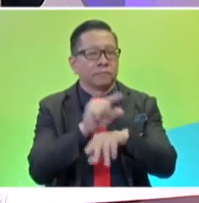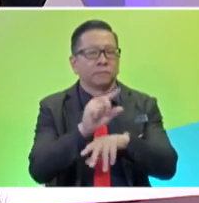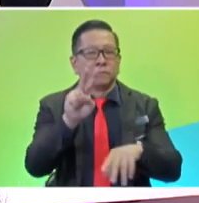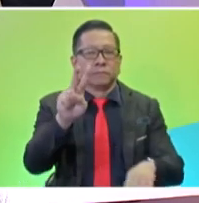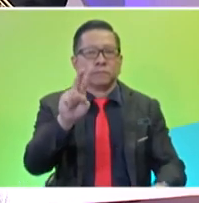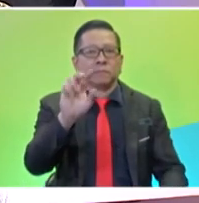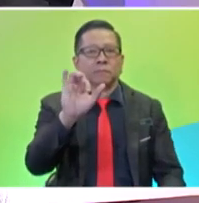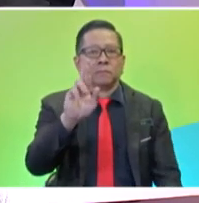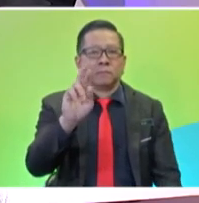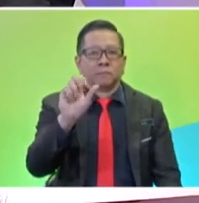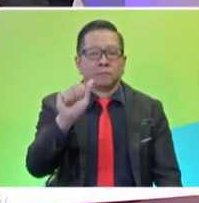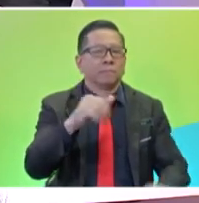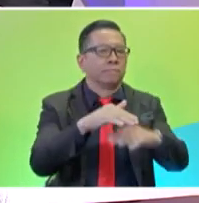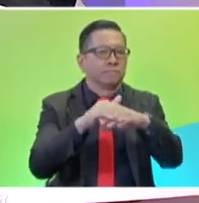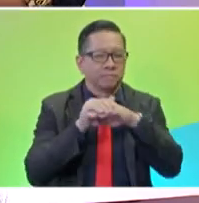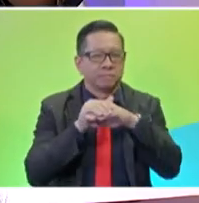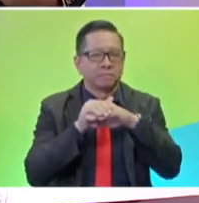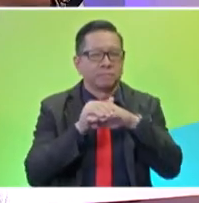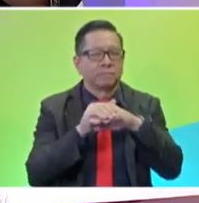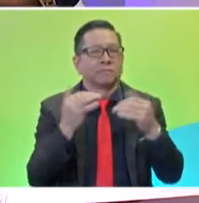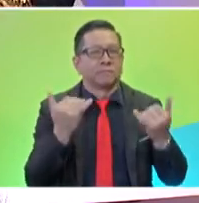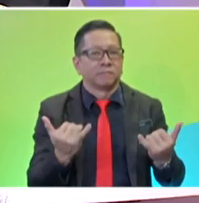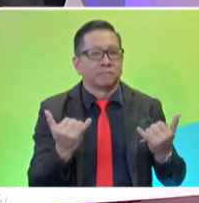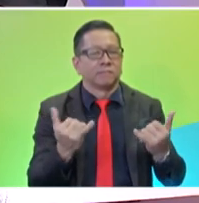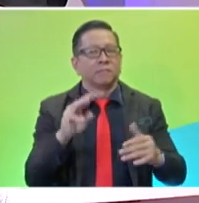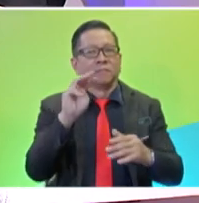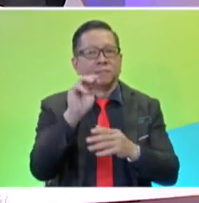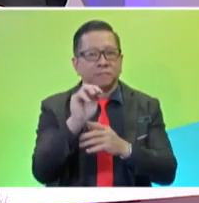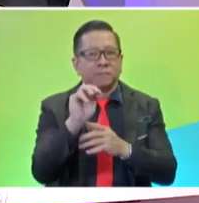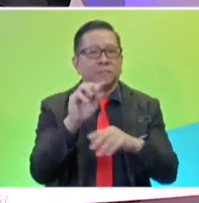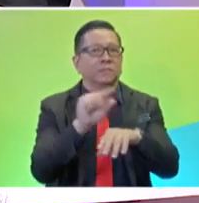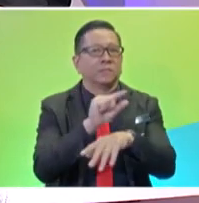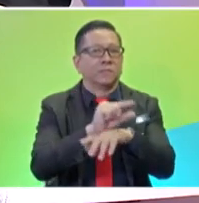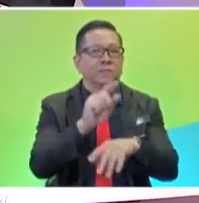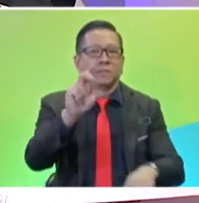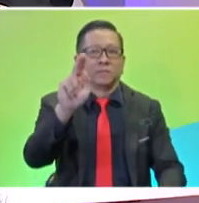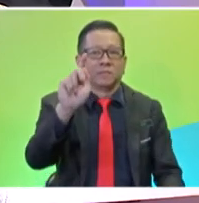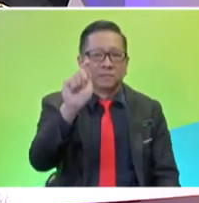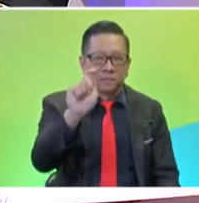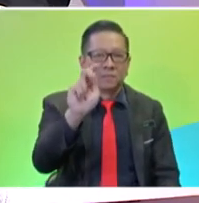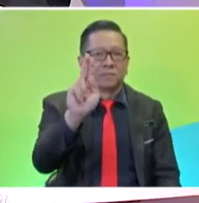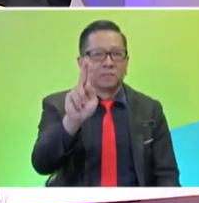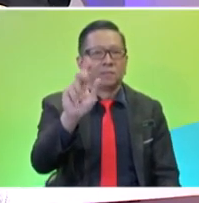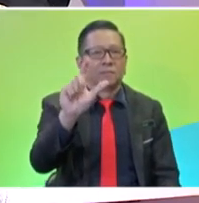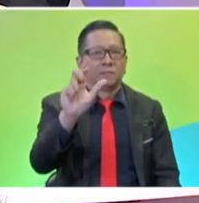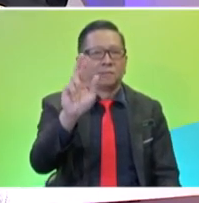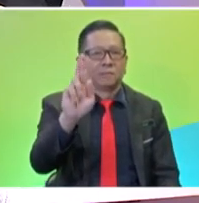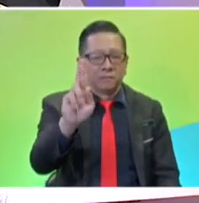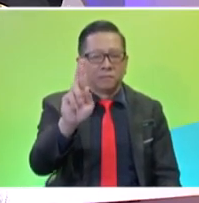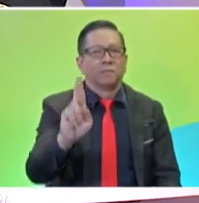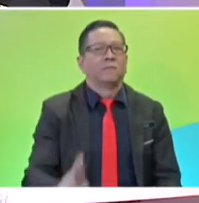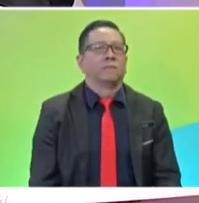dalam bahasa Inggris sekarang kita perkataan tulang